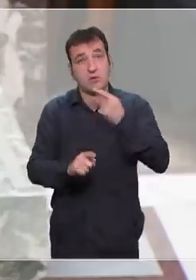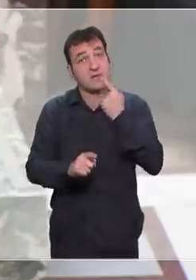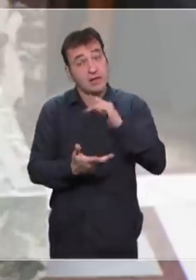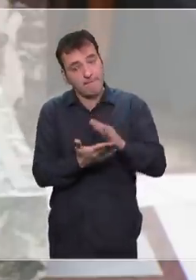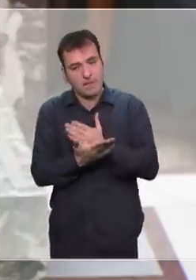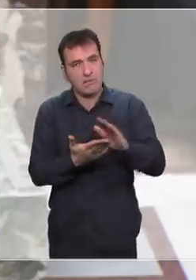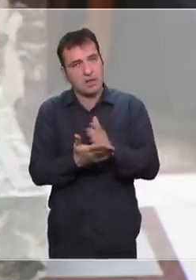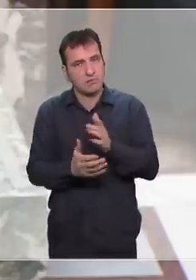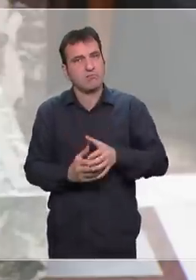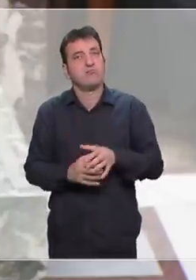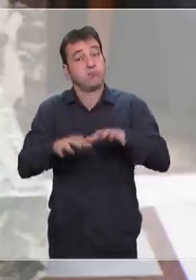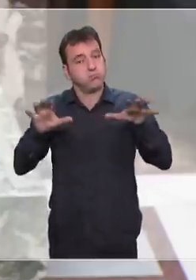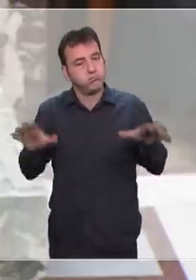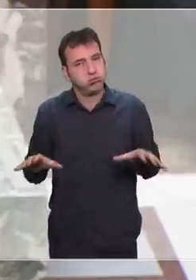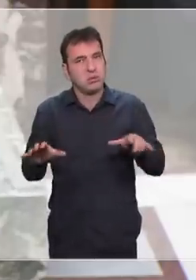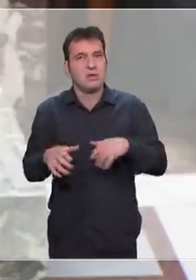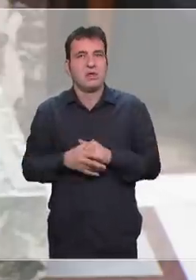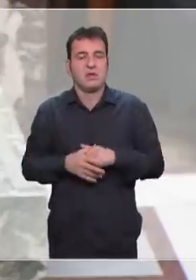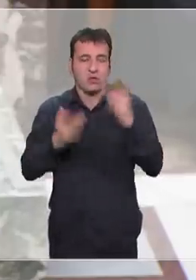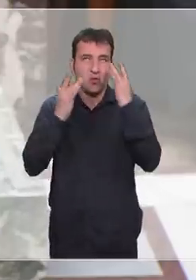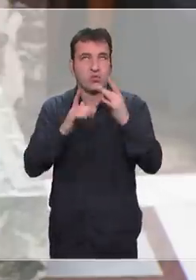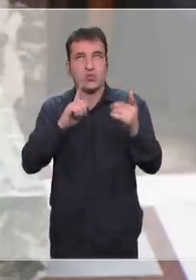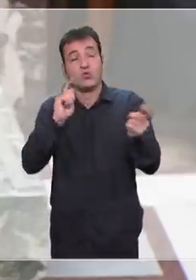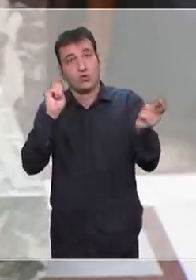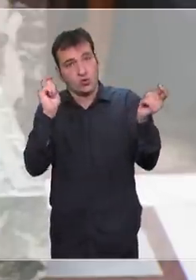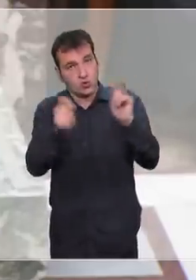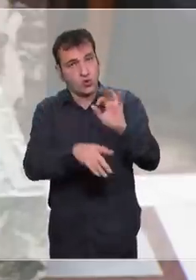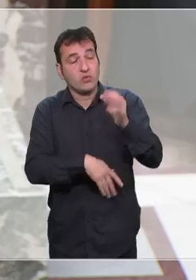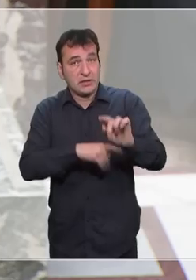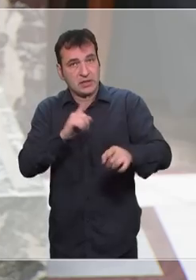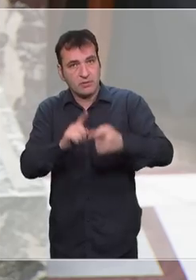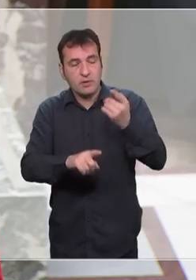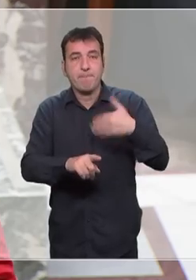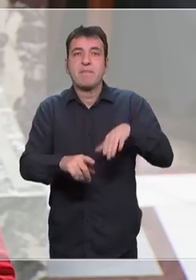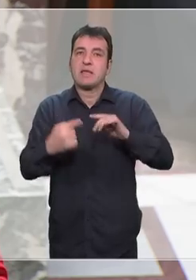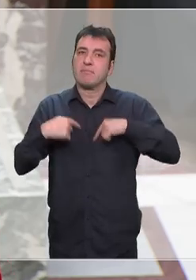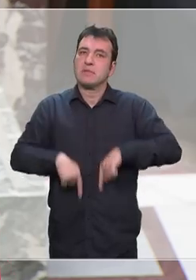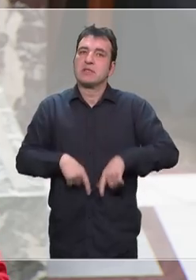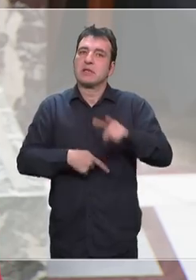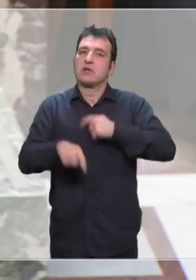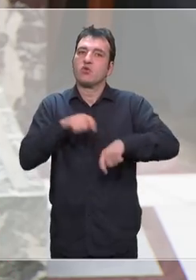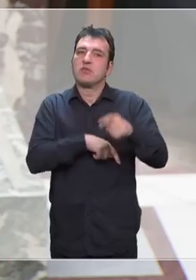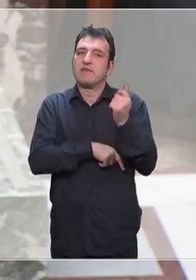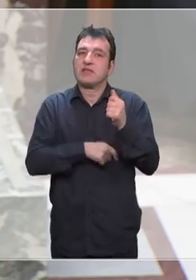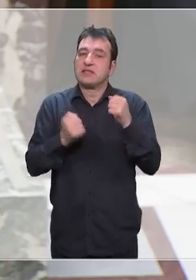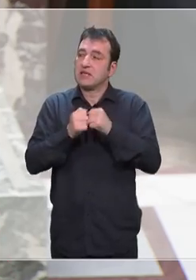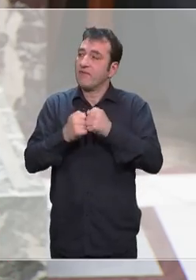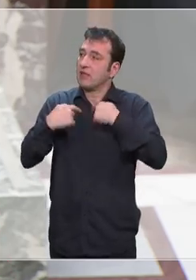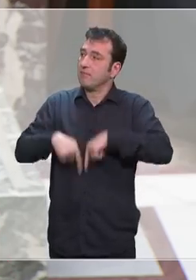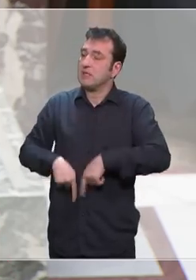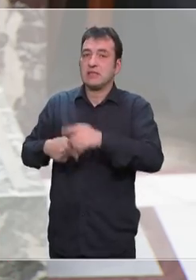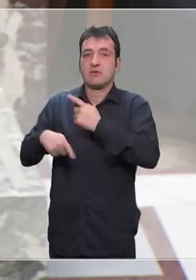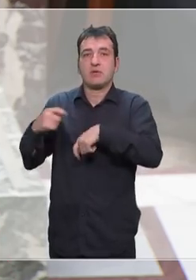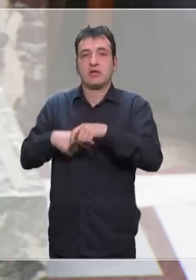donc si je ne sous-estime pas le changement de culture, je veux vous dire à quel point au ministère de l'économie et des finances avec Bruno Le Maire nous sommes